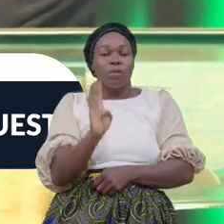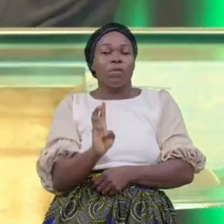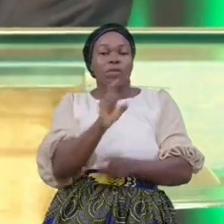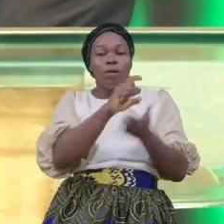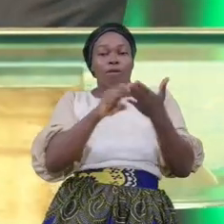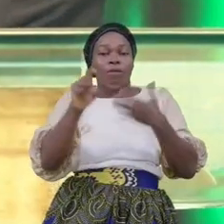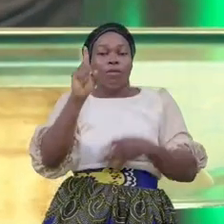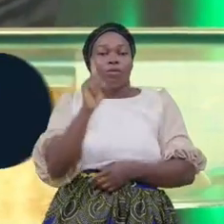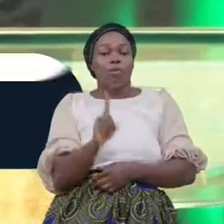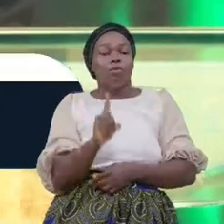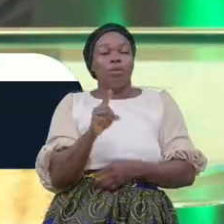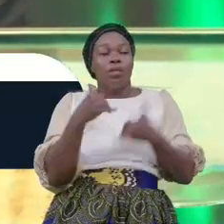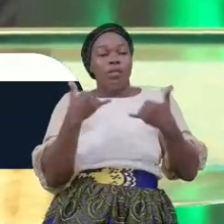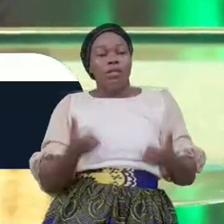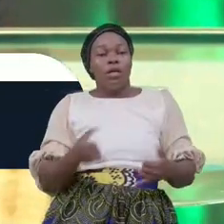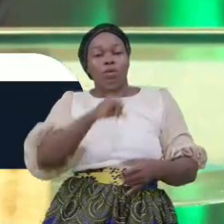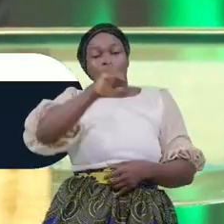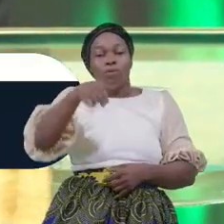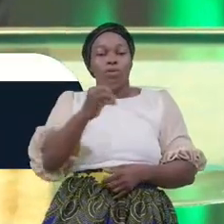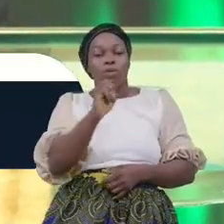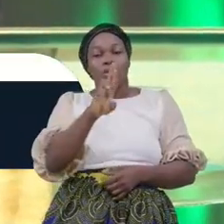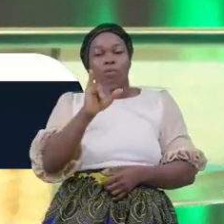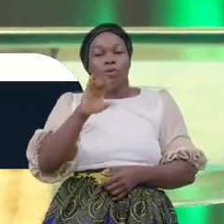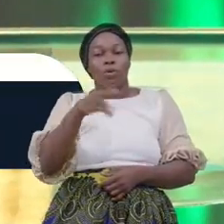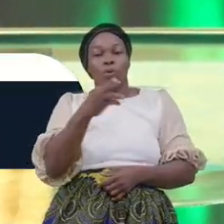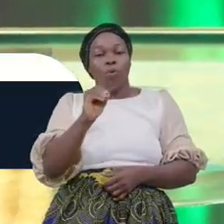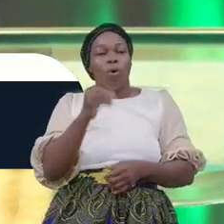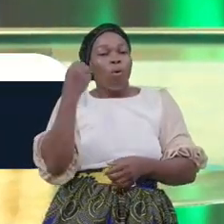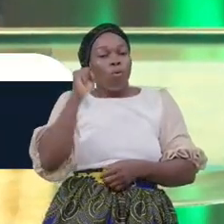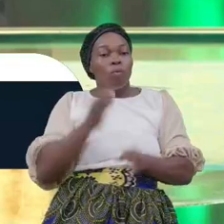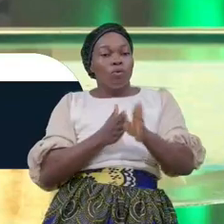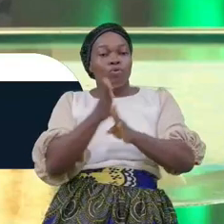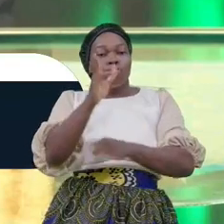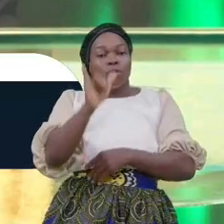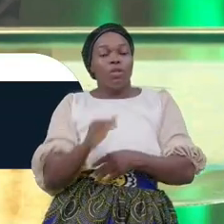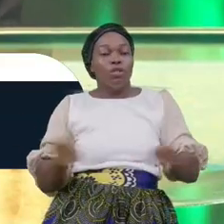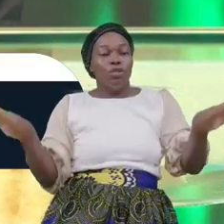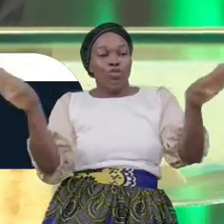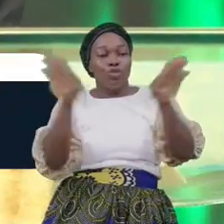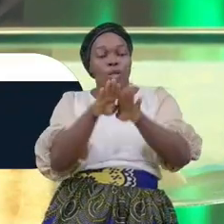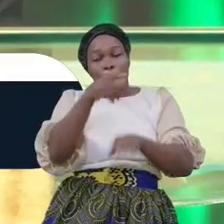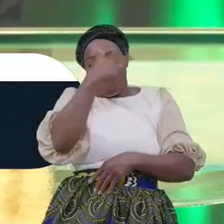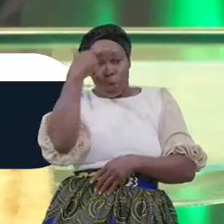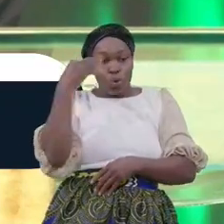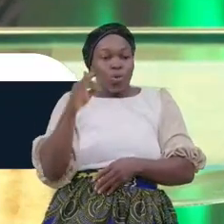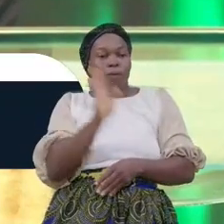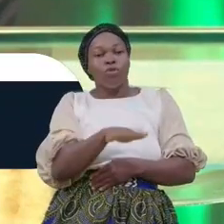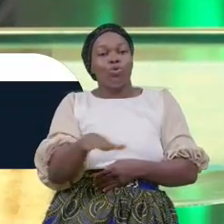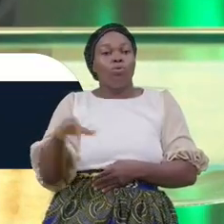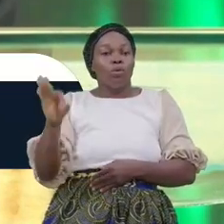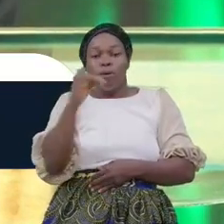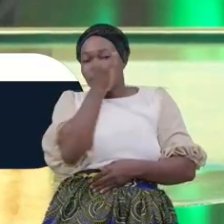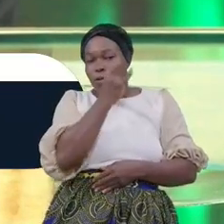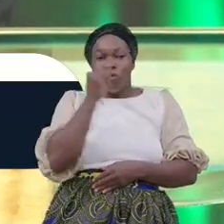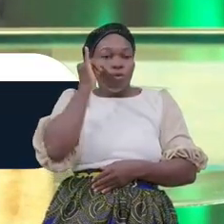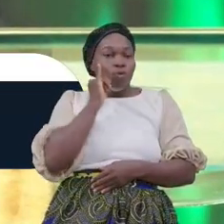verset 1. Jéricho était fermé et barricadé devant les enfants d'Israël.